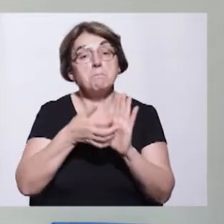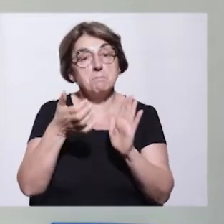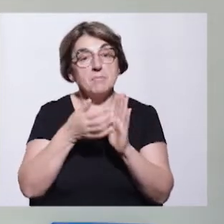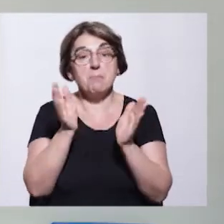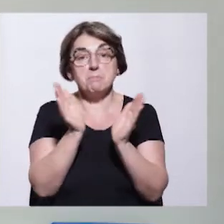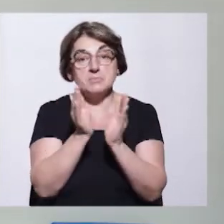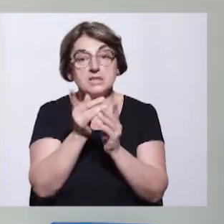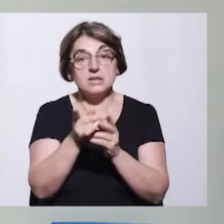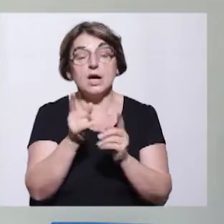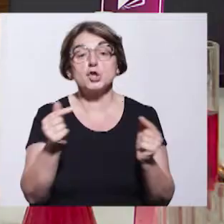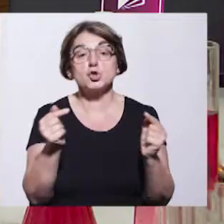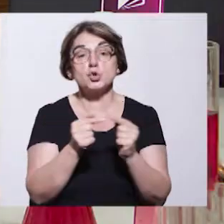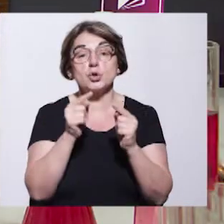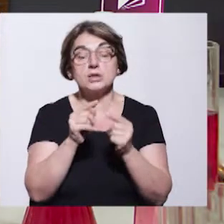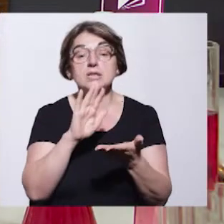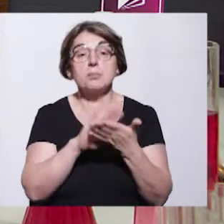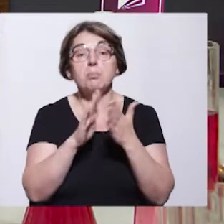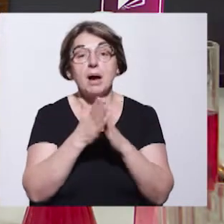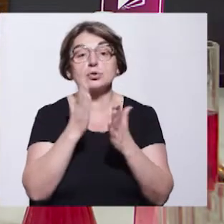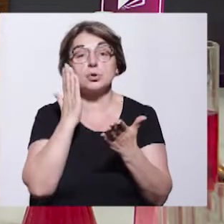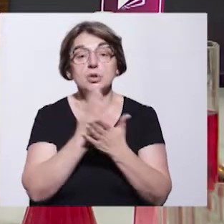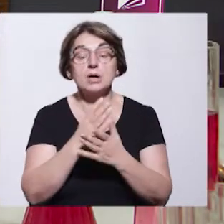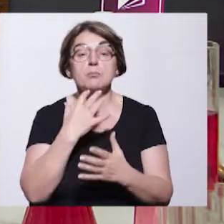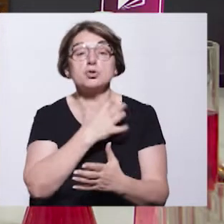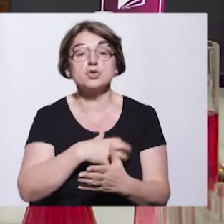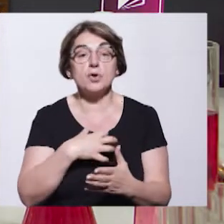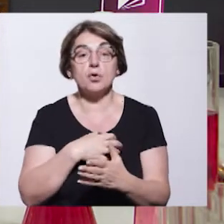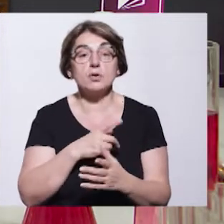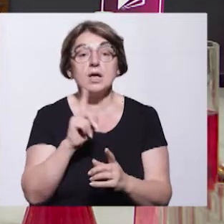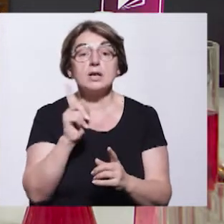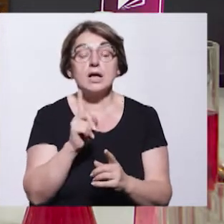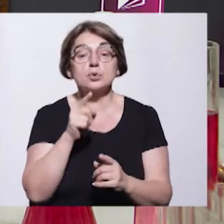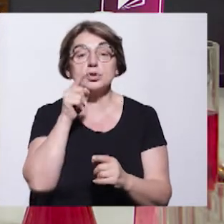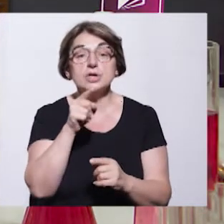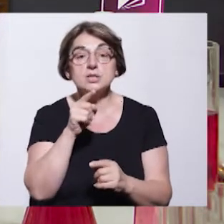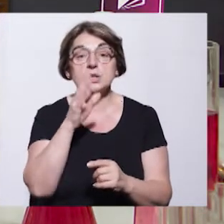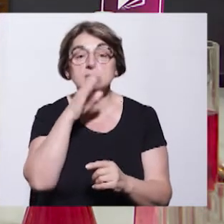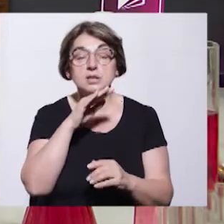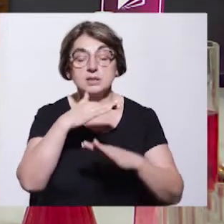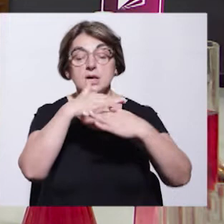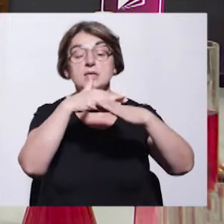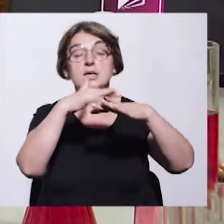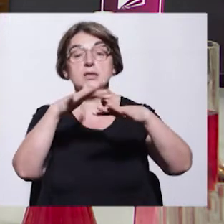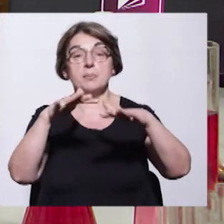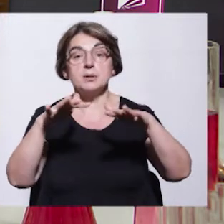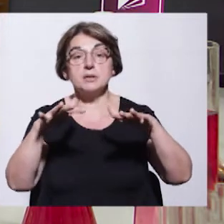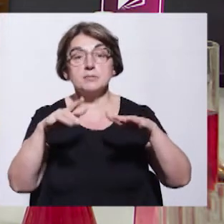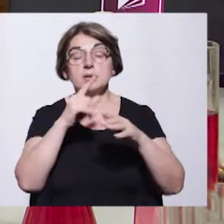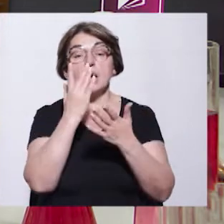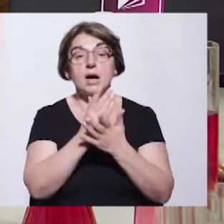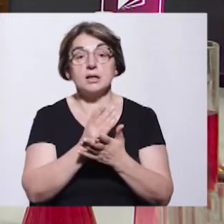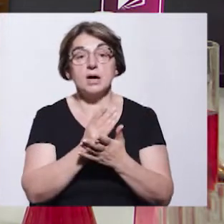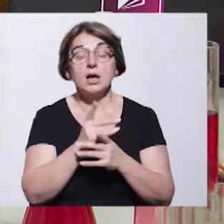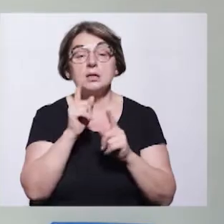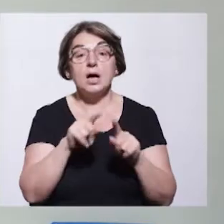მცირეა და სწორედ ეს ფაქტორი არის ძალიან მნიშვნელოვანი, რადგან ისინი წყლის ზედაპირზე